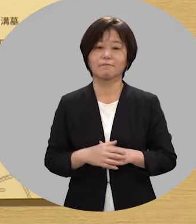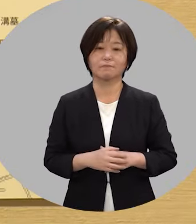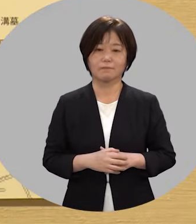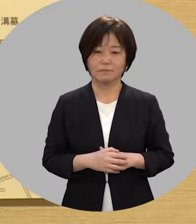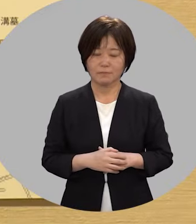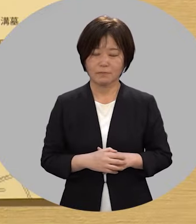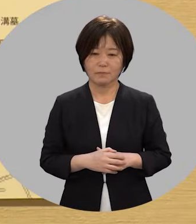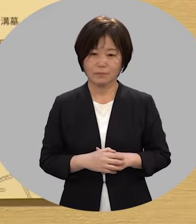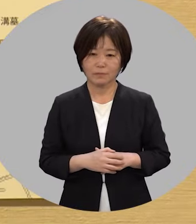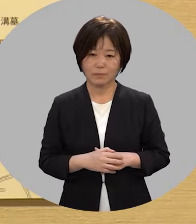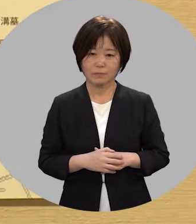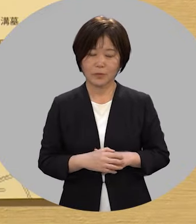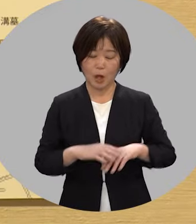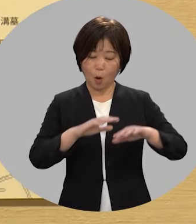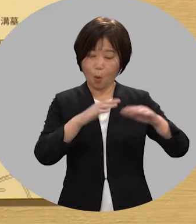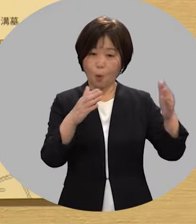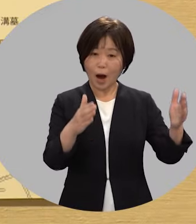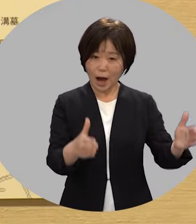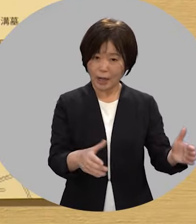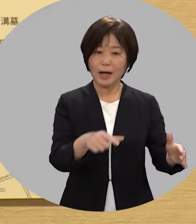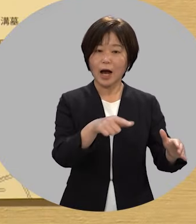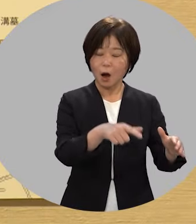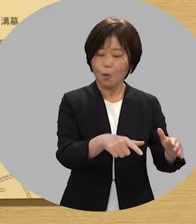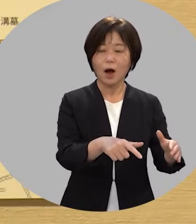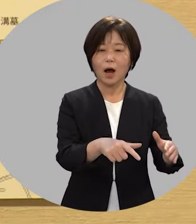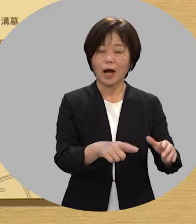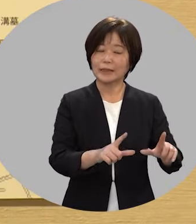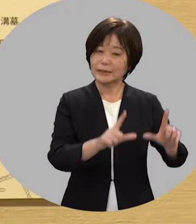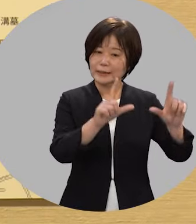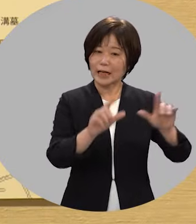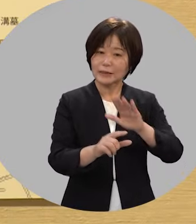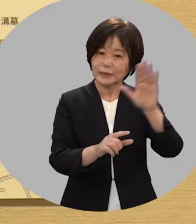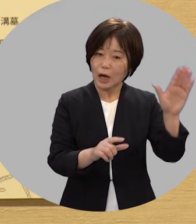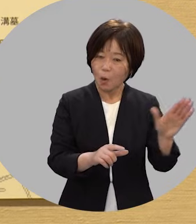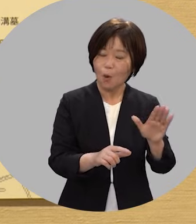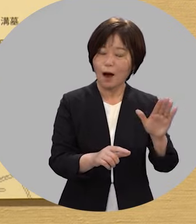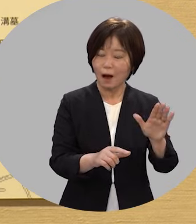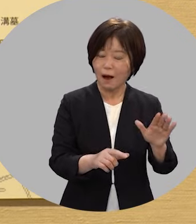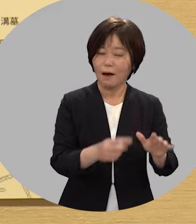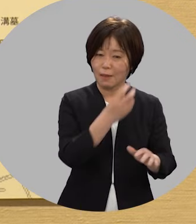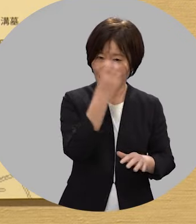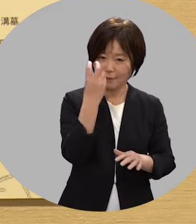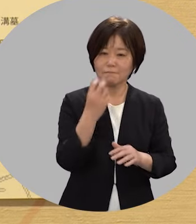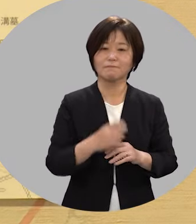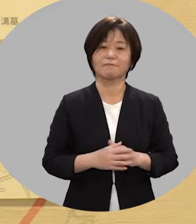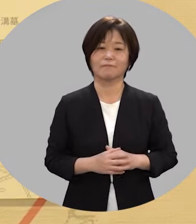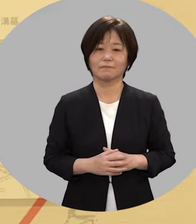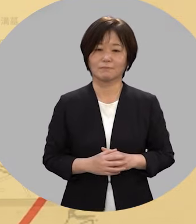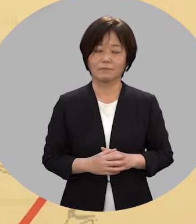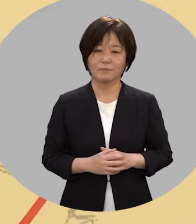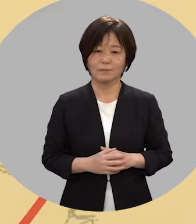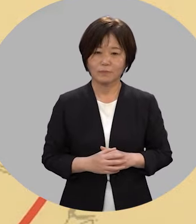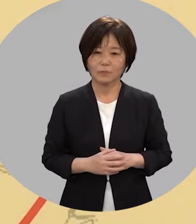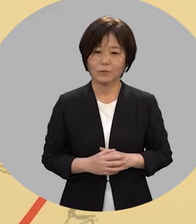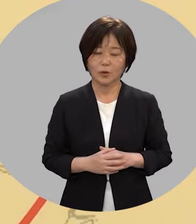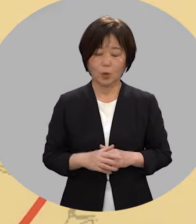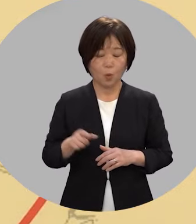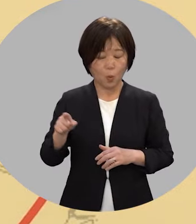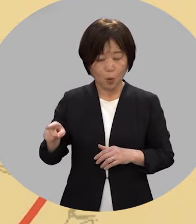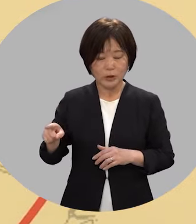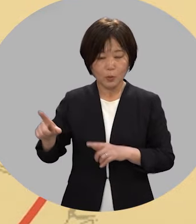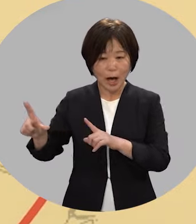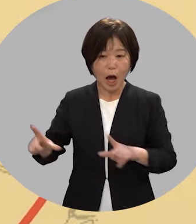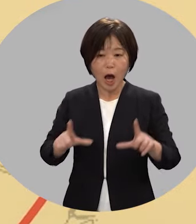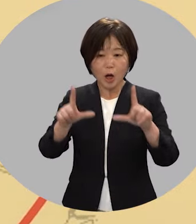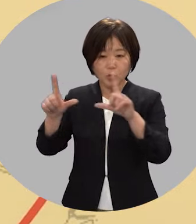かっております、 はい、 で宝慶集光墓につきましてはちょっと東側の方に見つかっております。このことから環濠